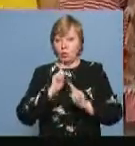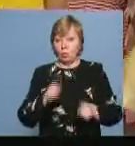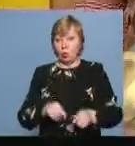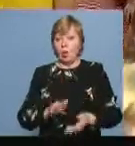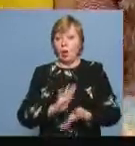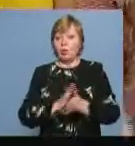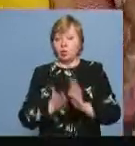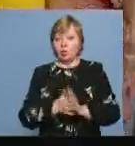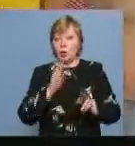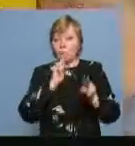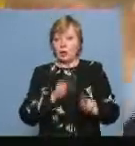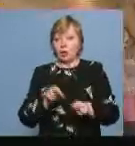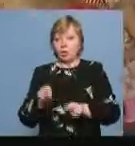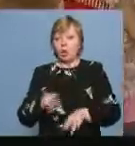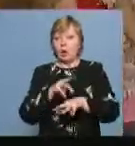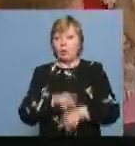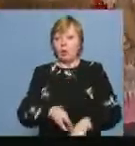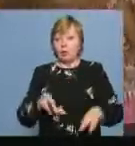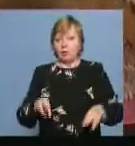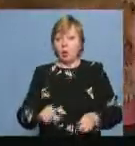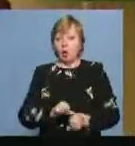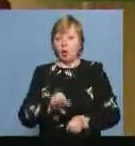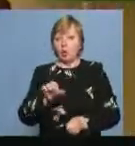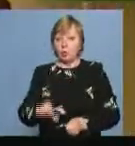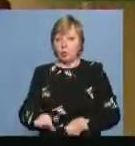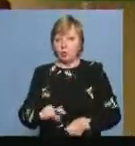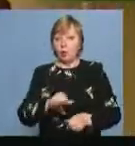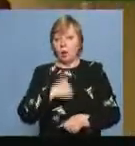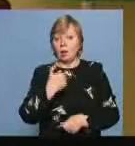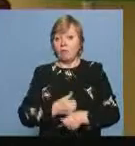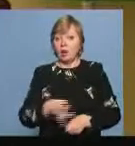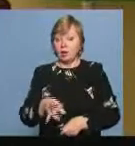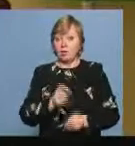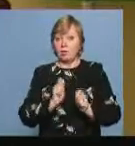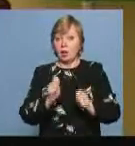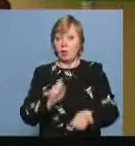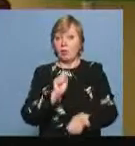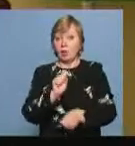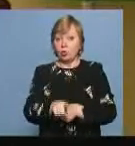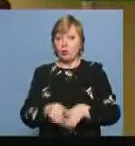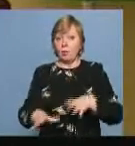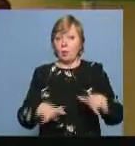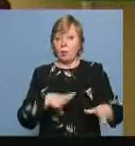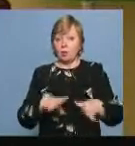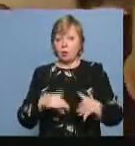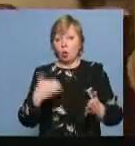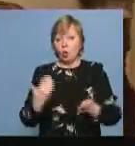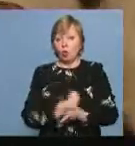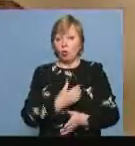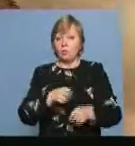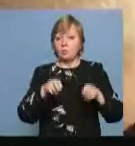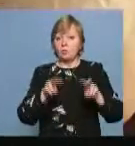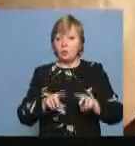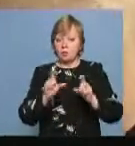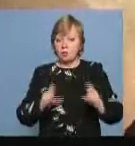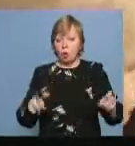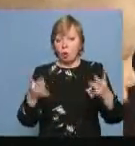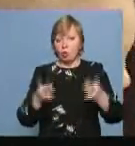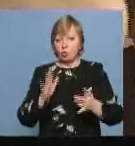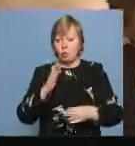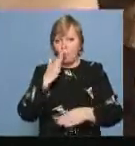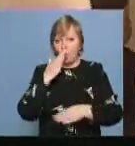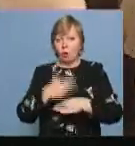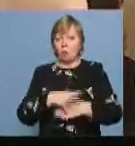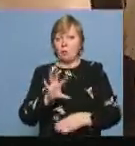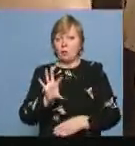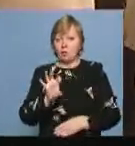под контролем правительства. Кроме того, глава республики дал поручение по подготовке новых кадров. Потребуется около 500